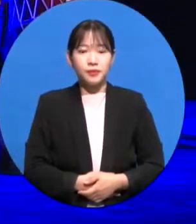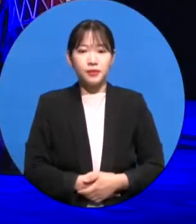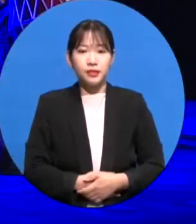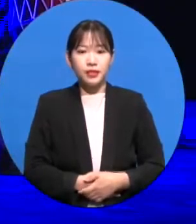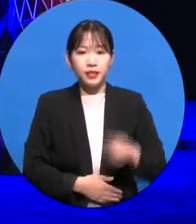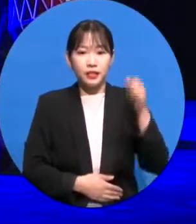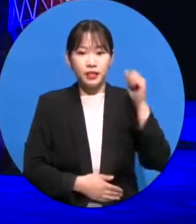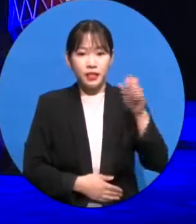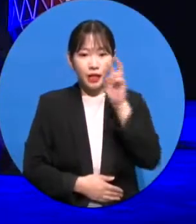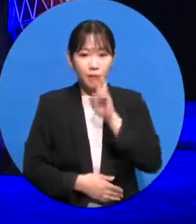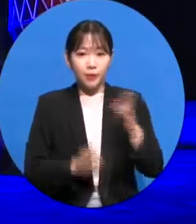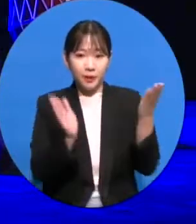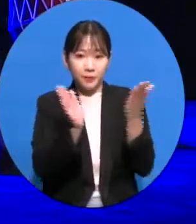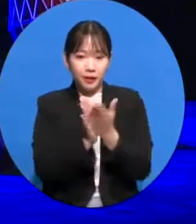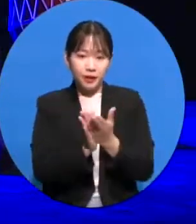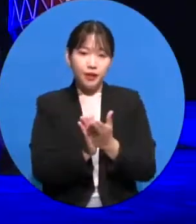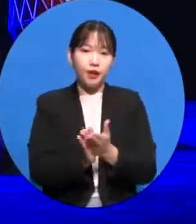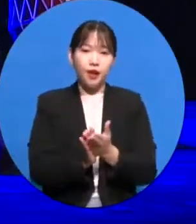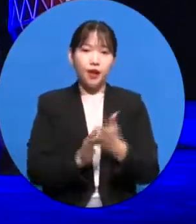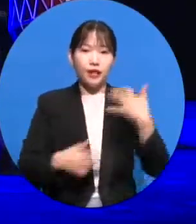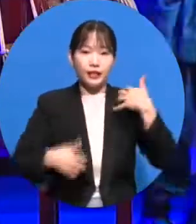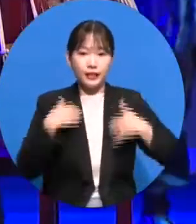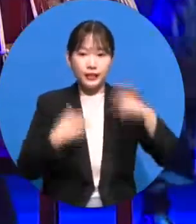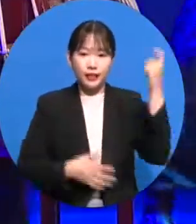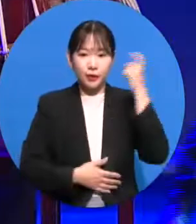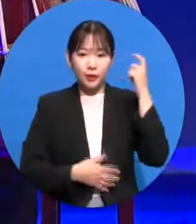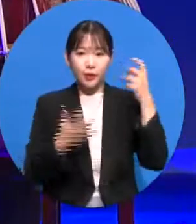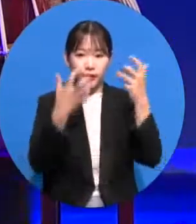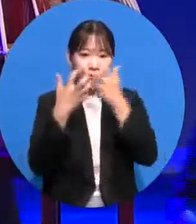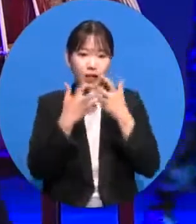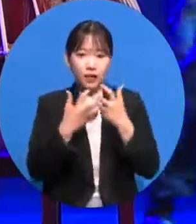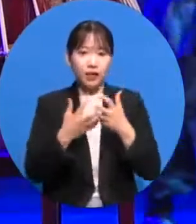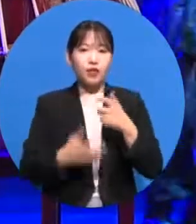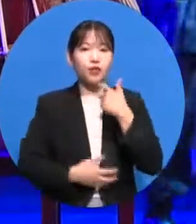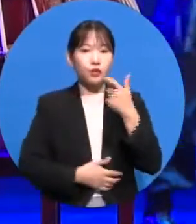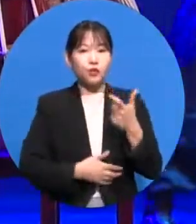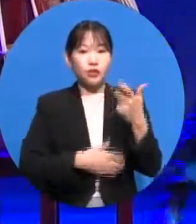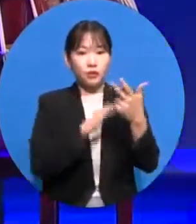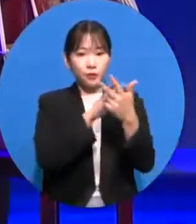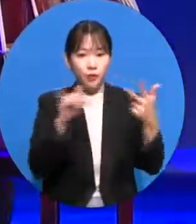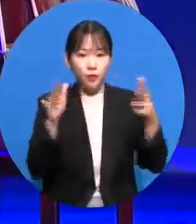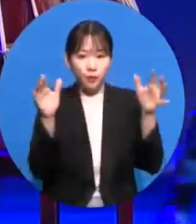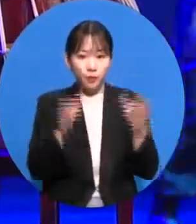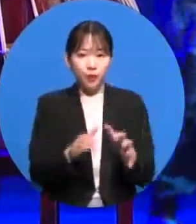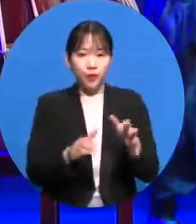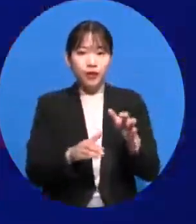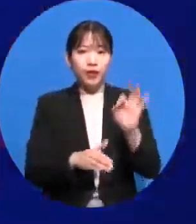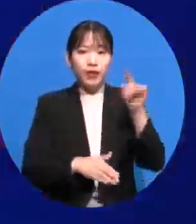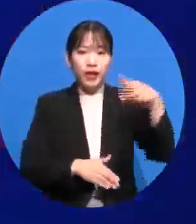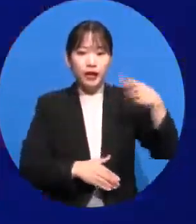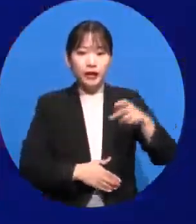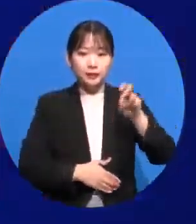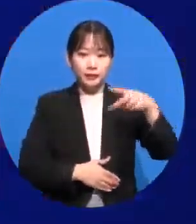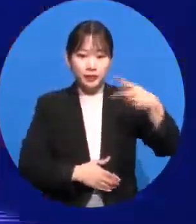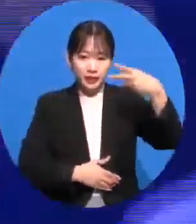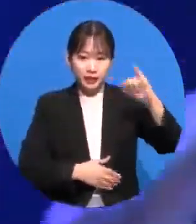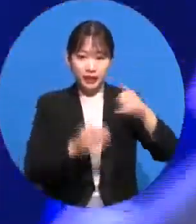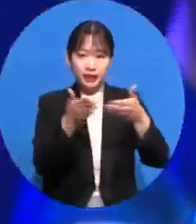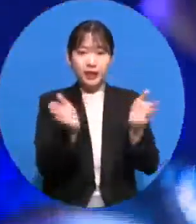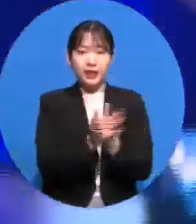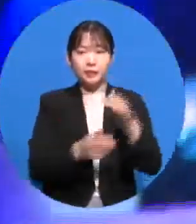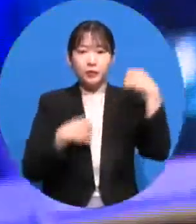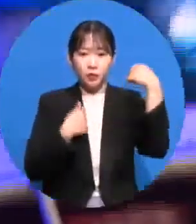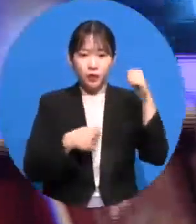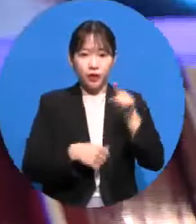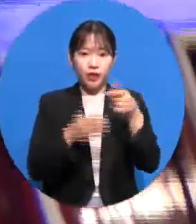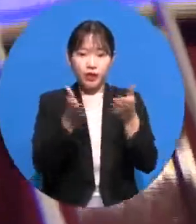힘찬 응원가에 맞춰 경쾌한 소리가 울려 퍼집니다. 60대 7명으로 구성된 아름드리 팀의 공연입니다.